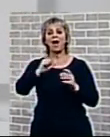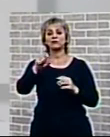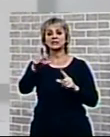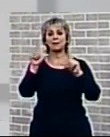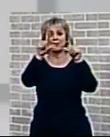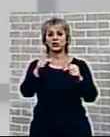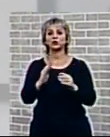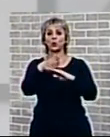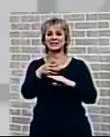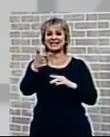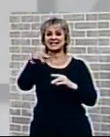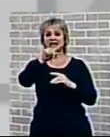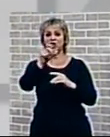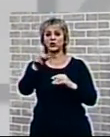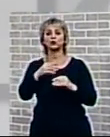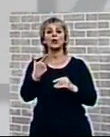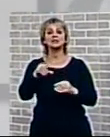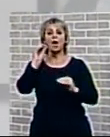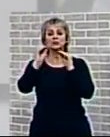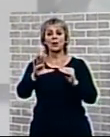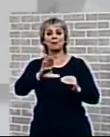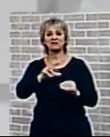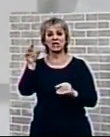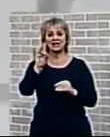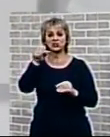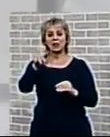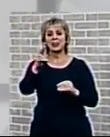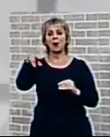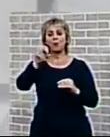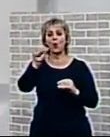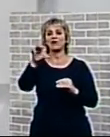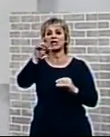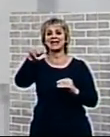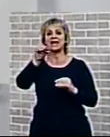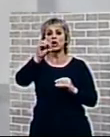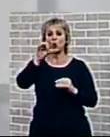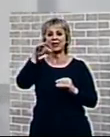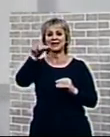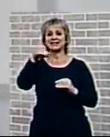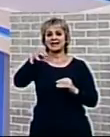отправится в гости к «Зениту», где обустраиваются бывшие ростовчане Набоа, Полос, Ерохин и Терентьев.